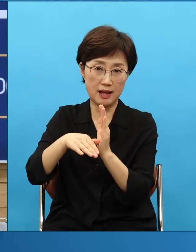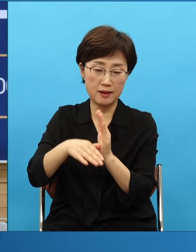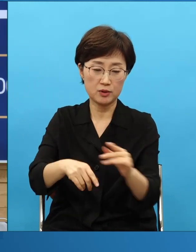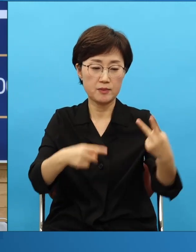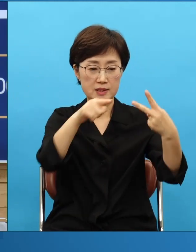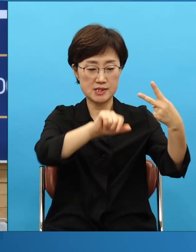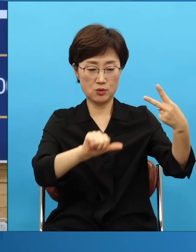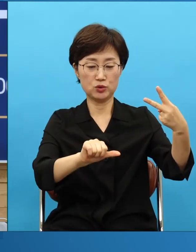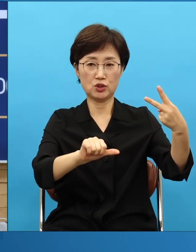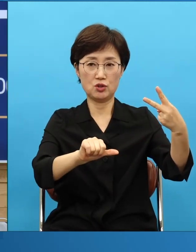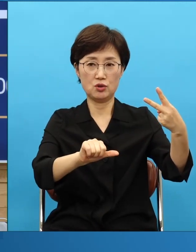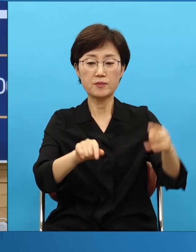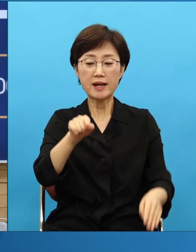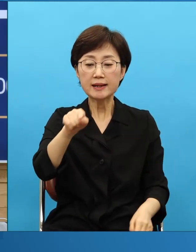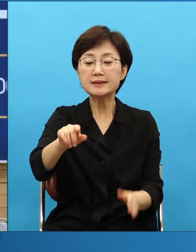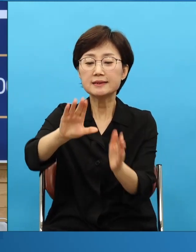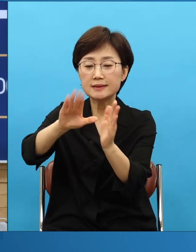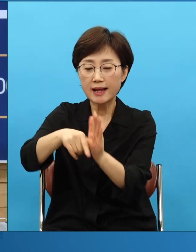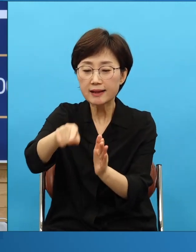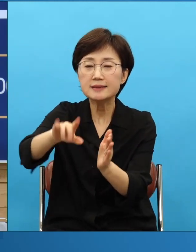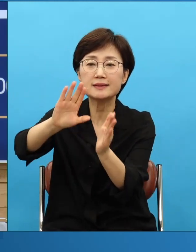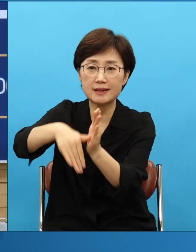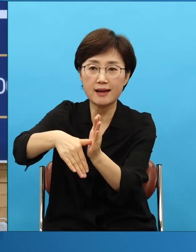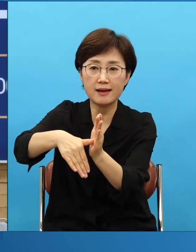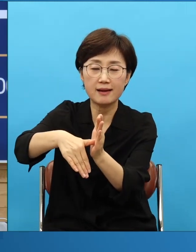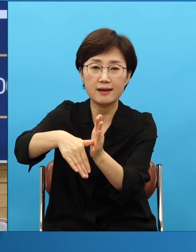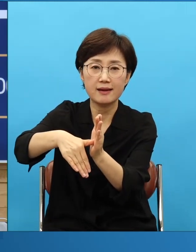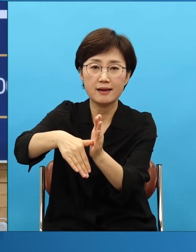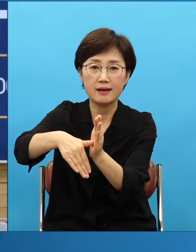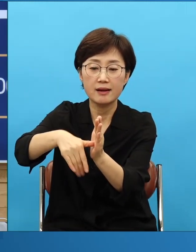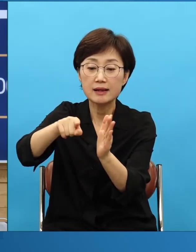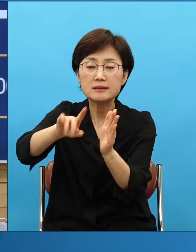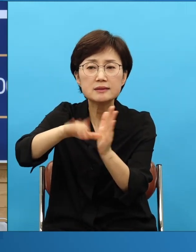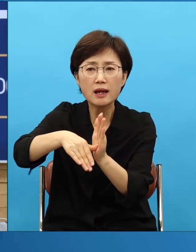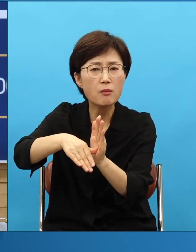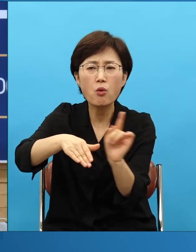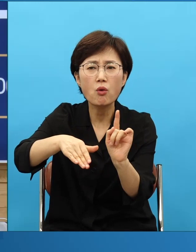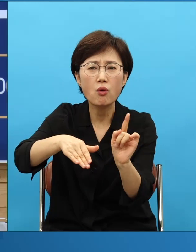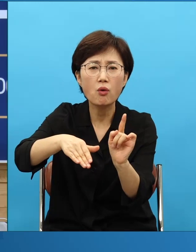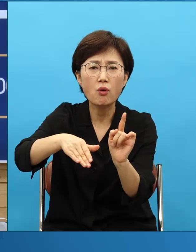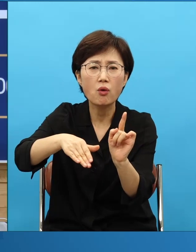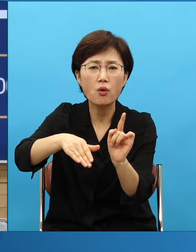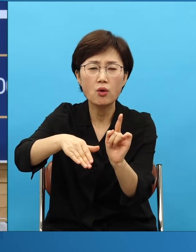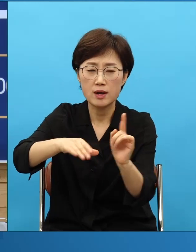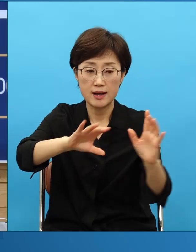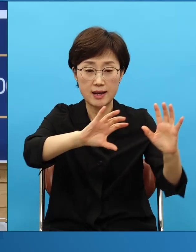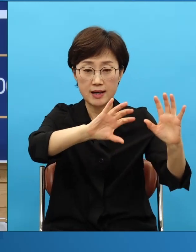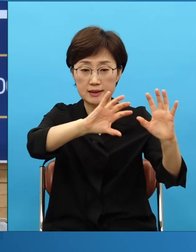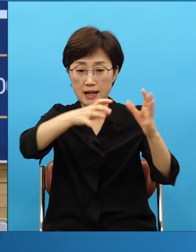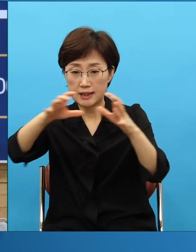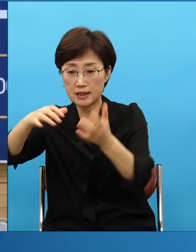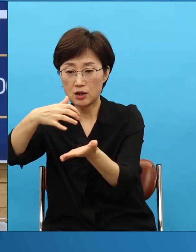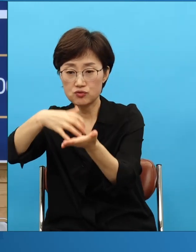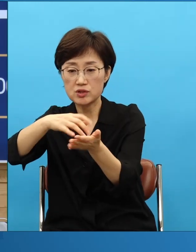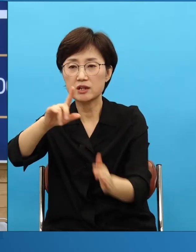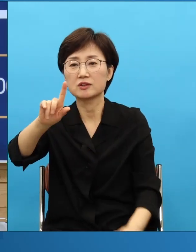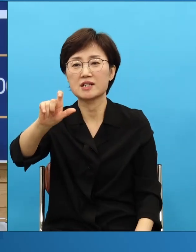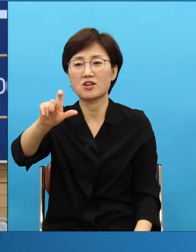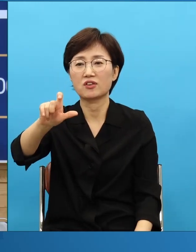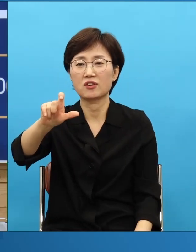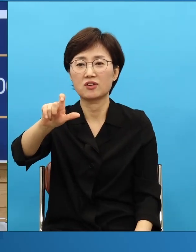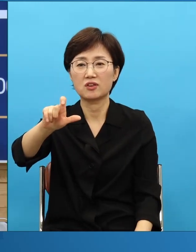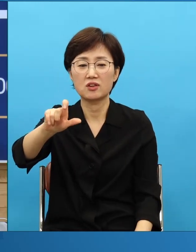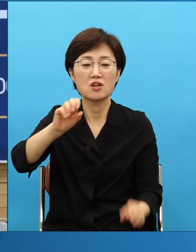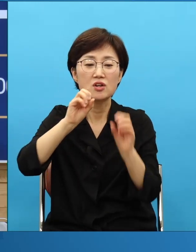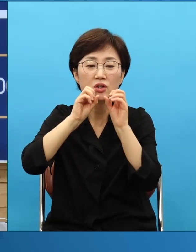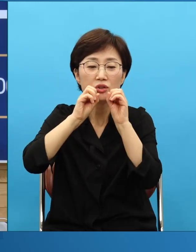보면 그때에 그랬어요. And then in verse 5 it says, "Now they were." 뭡니까? What does that mean? 15나라의 문이 열렸어요. The doors of